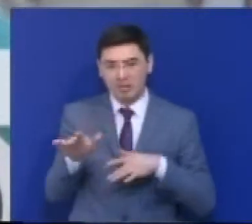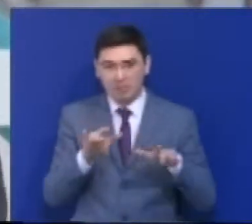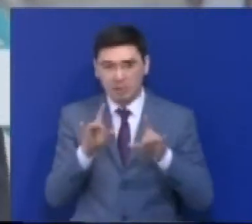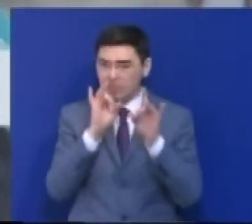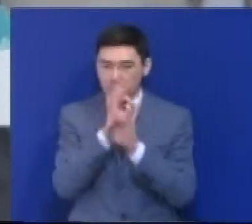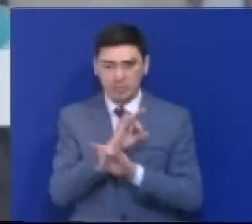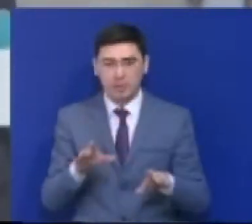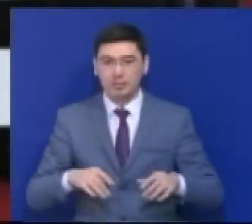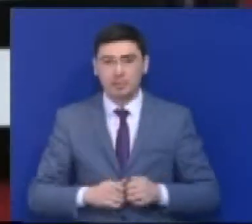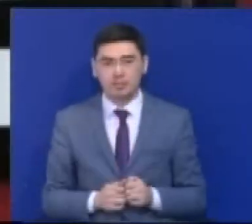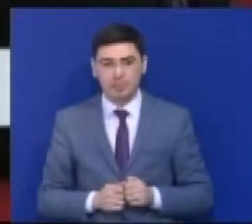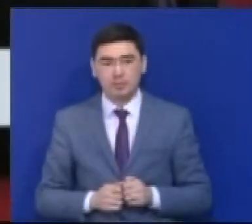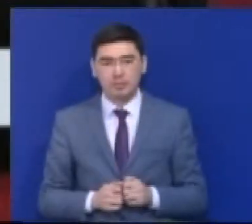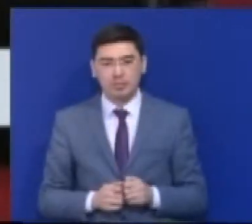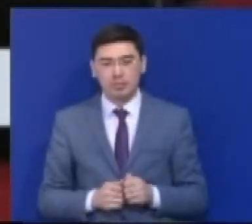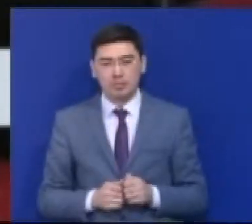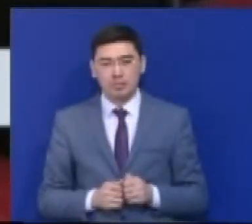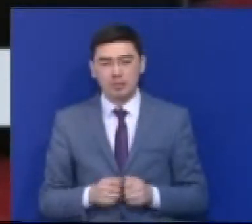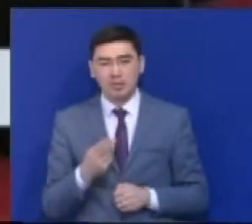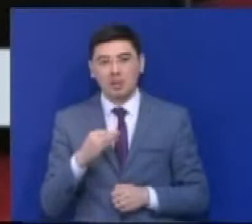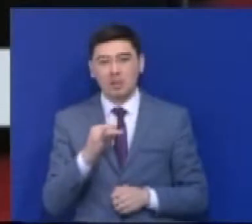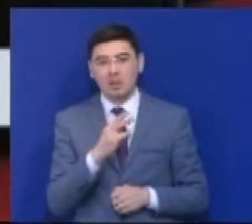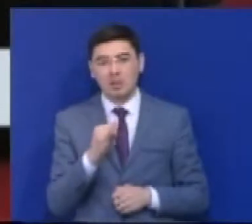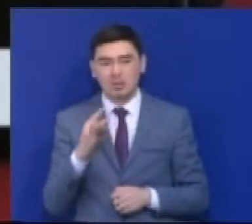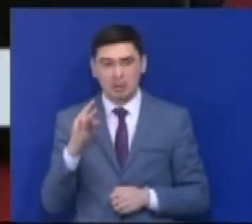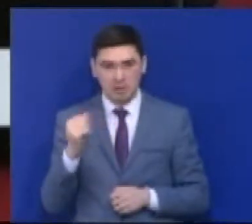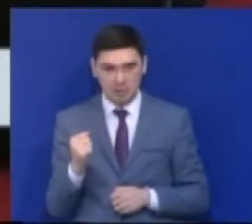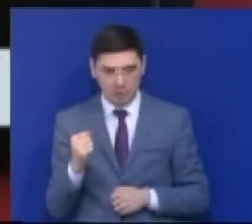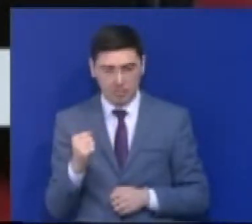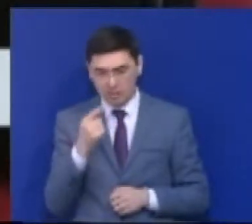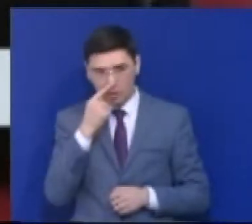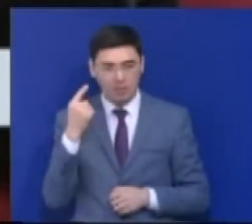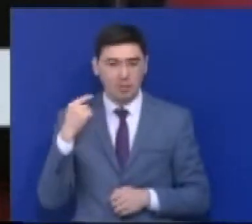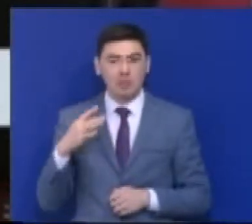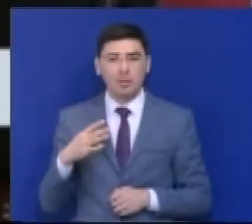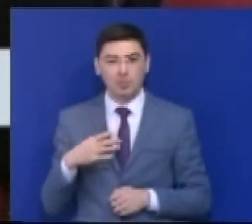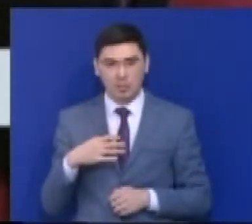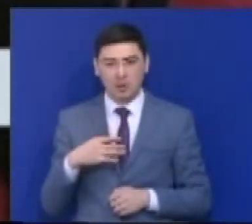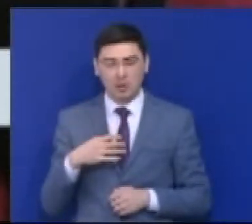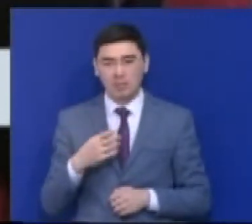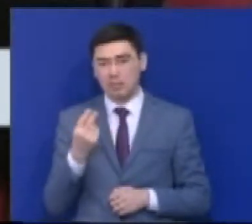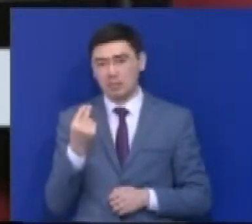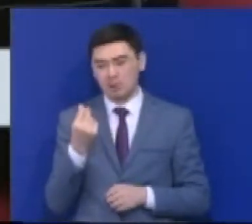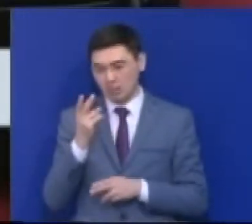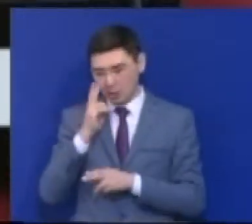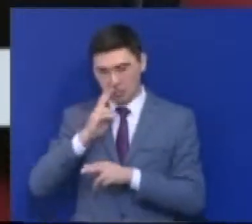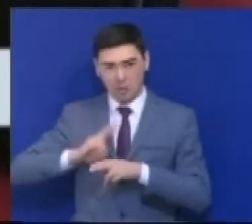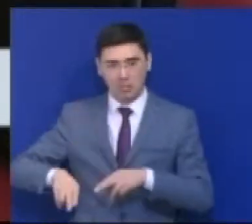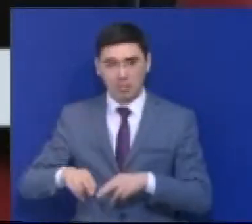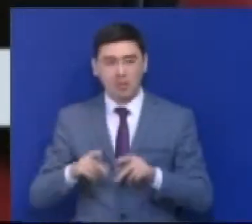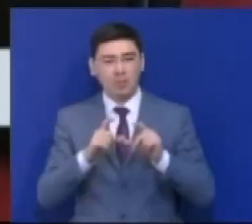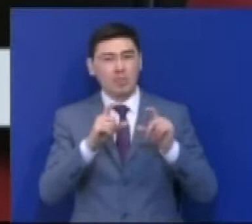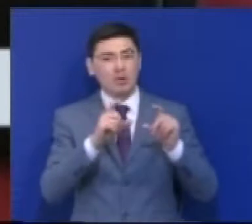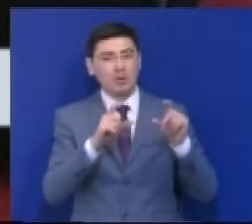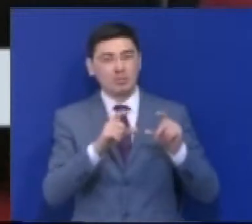сотта дәлелдеуге болар еді. Қала тұрғыны Динара есімді бойжеткен жақында әмиянын жоғалтты. Дүкеннен тауар алып ақшасын төлеген